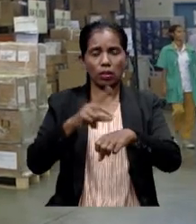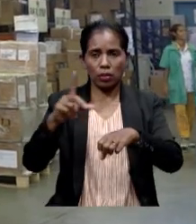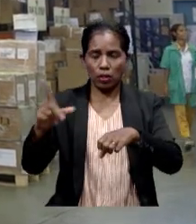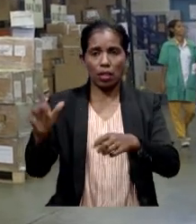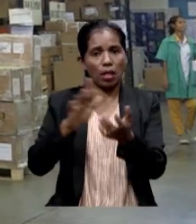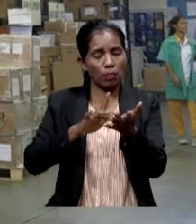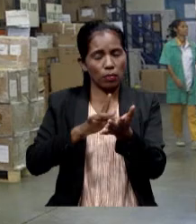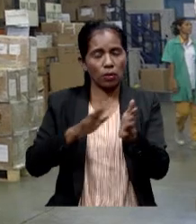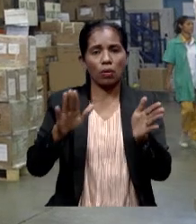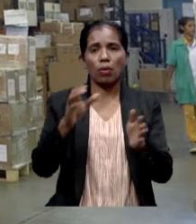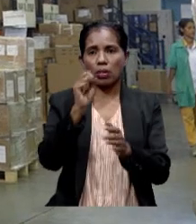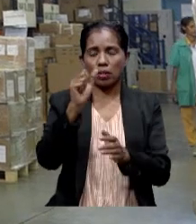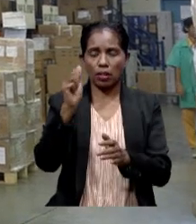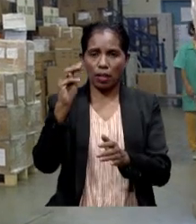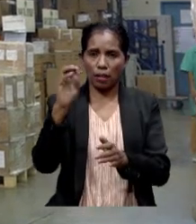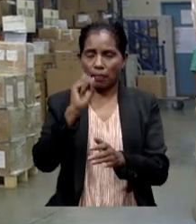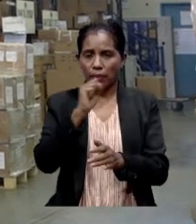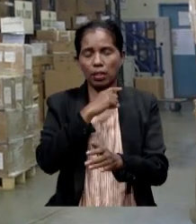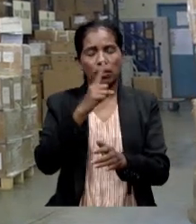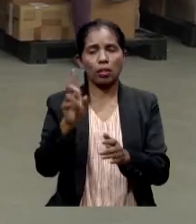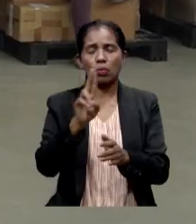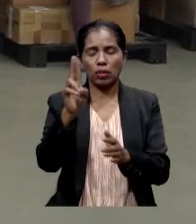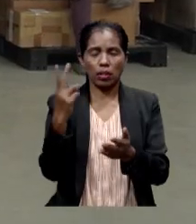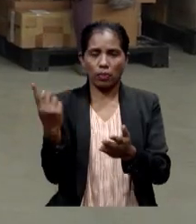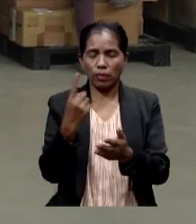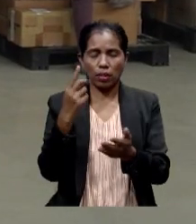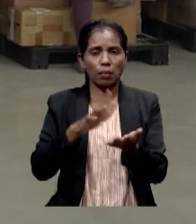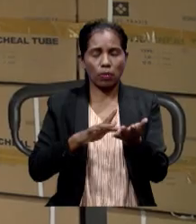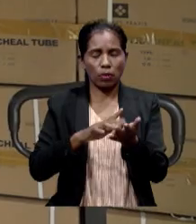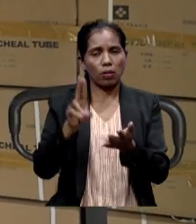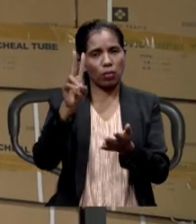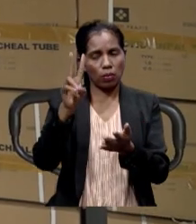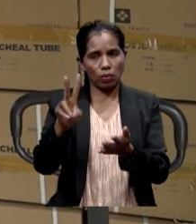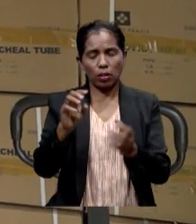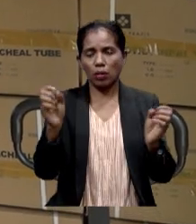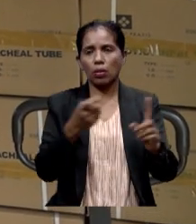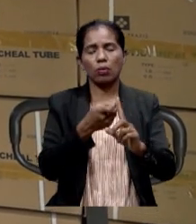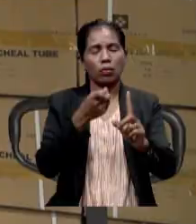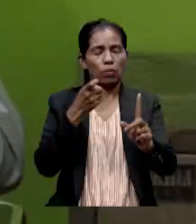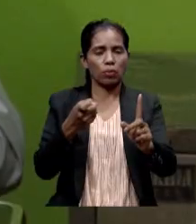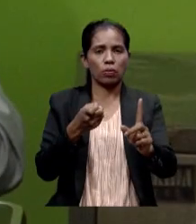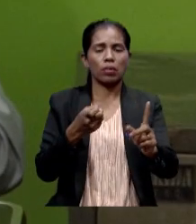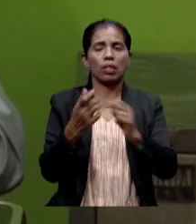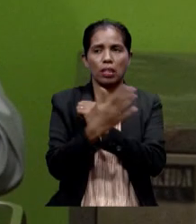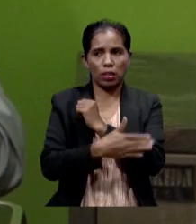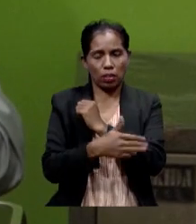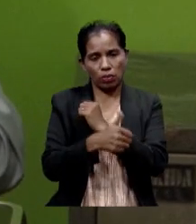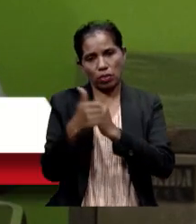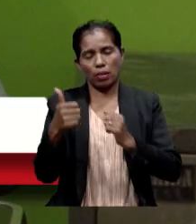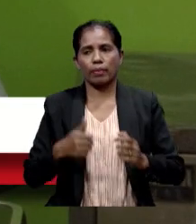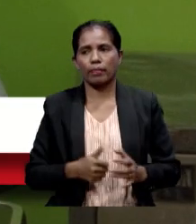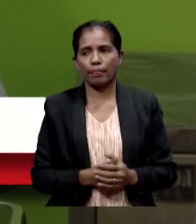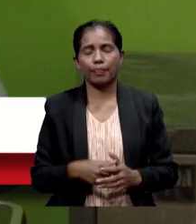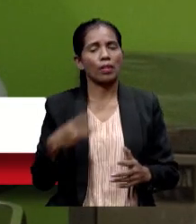ho same se na fatin uzai moruk ruane honaran nebe hanesan mai bela os importa husi India. Sebenarnya kita harap kita